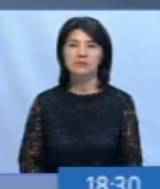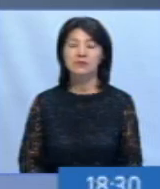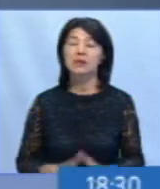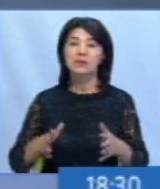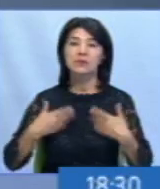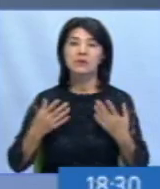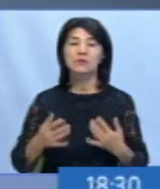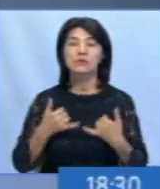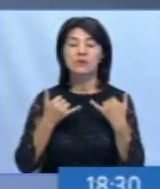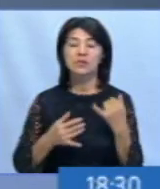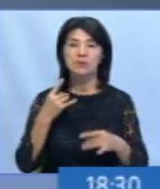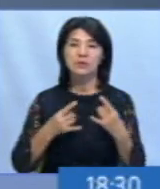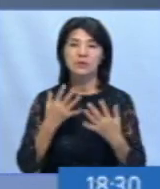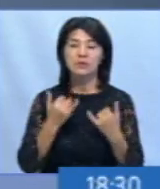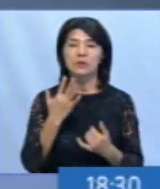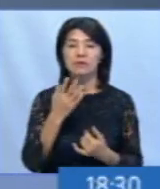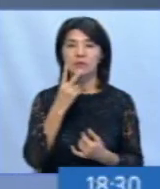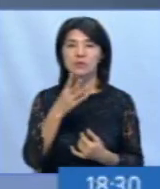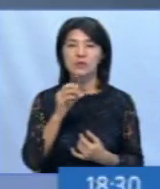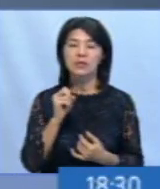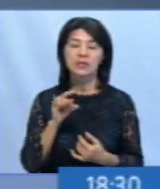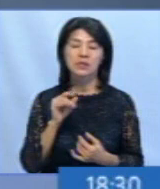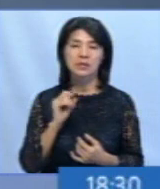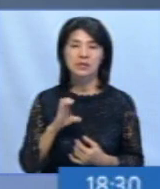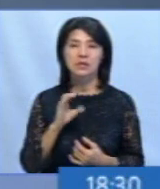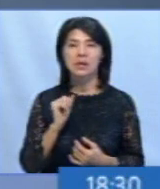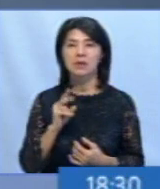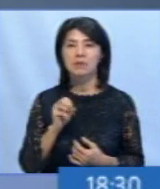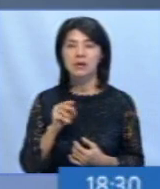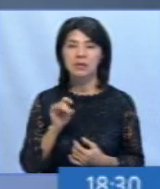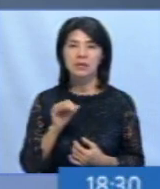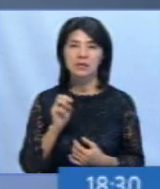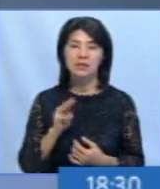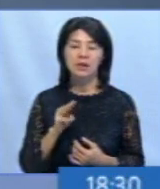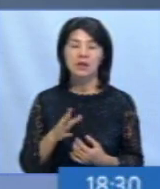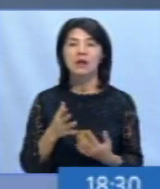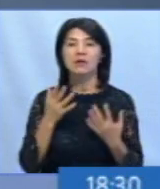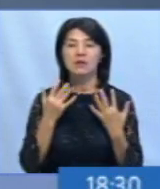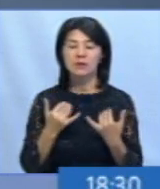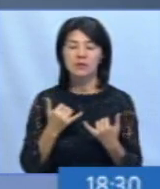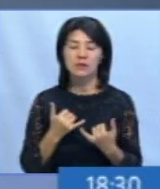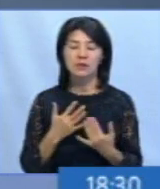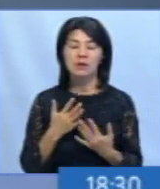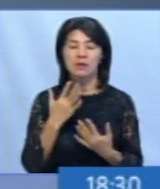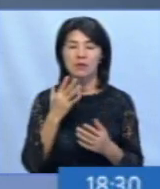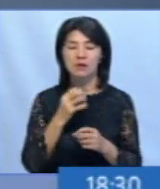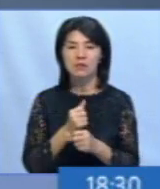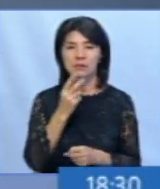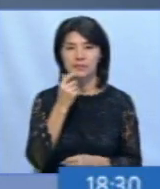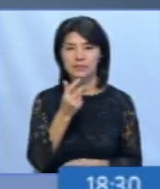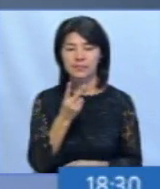Армысыздар, құрметті көрермендер, в прямом эфире Ертіс Ақпарат. В студии работает Вероника Вишневская, сурдоперевод Айнур Исиной. Коротко о